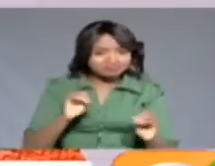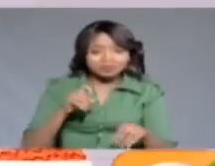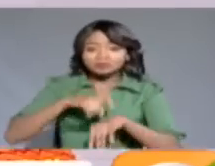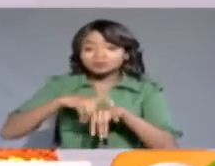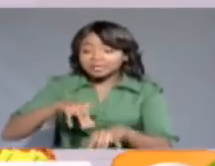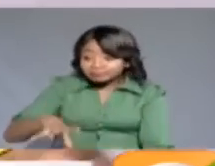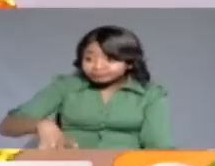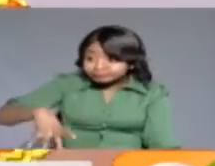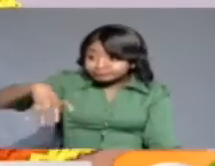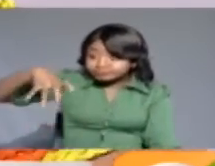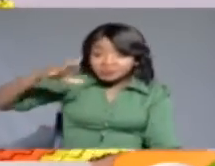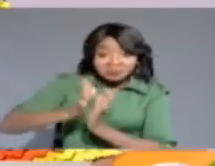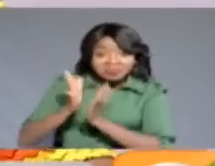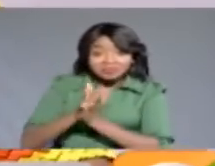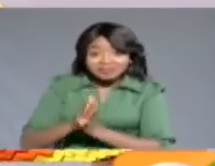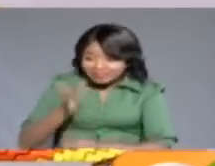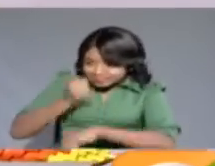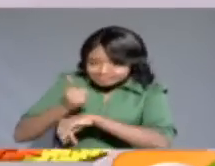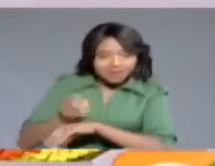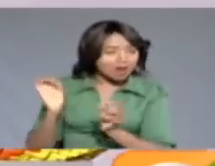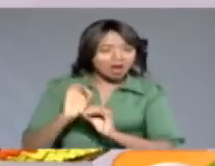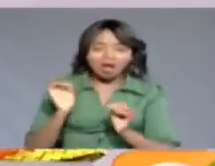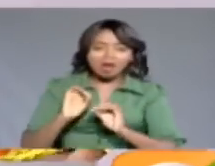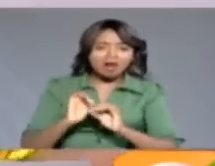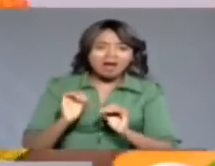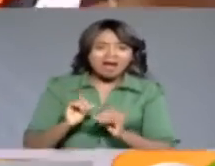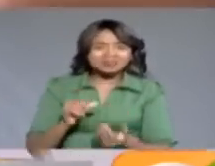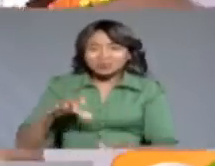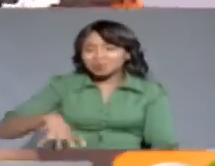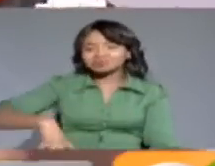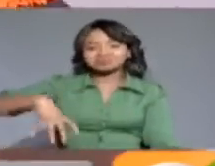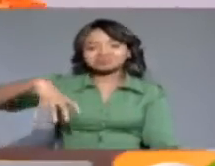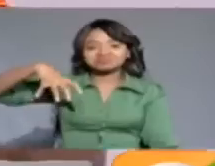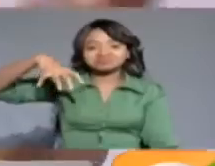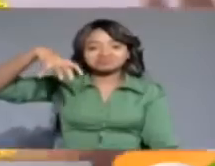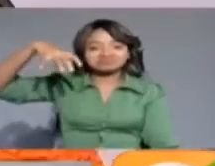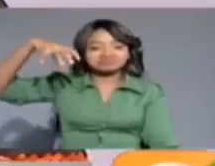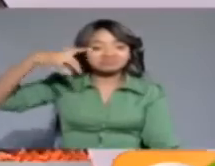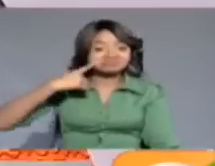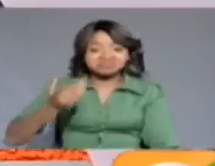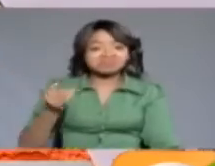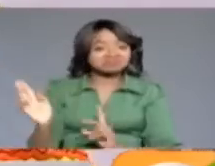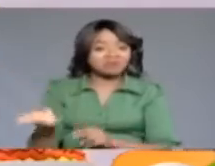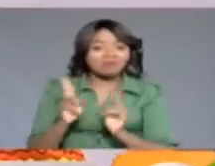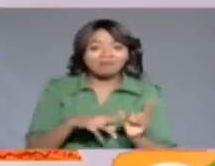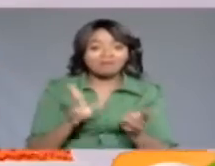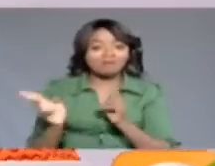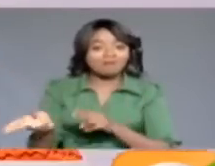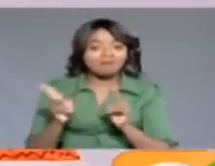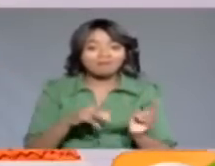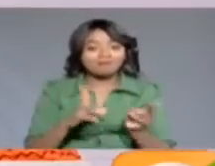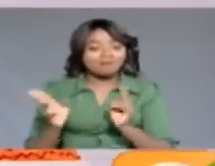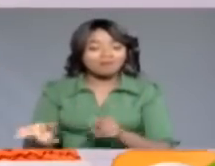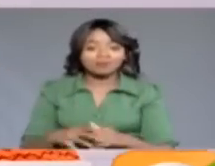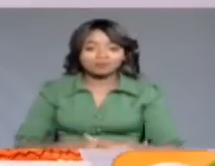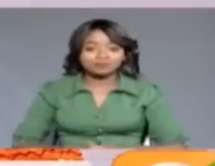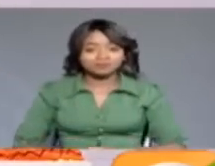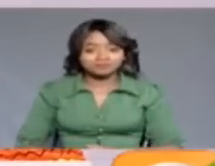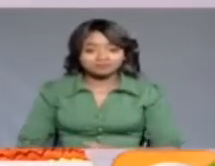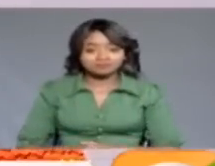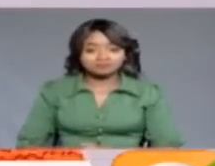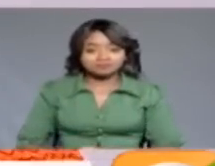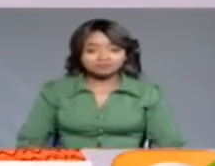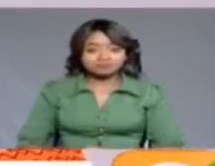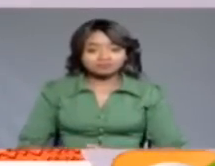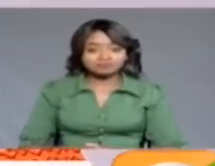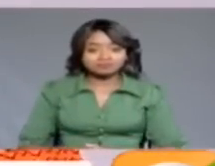hakukanywa kuambiwa awejiepushe na wasichana, keti na wanaume wenzako. Kwa hivyo ni kitu kikamuingia, akaendelea kuishi hivyo. Unaona? Sasa mara nyingi mimi